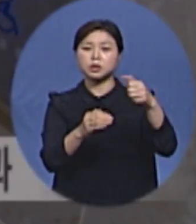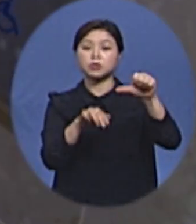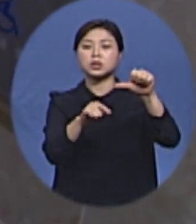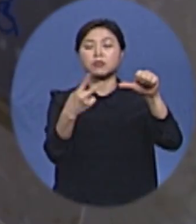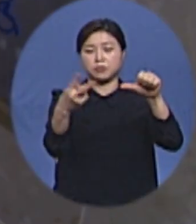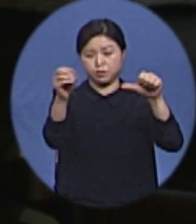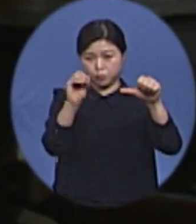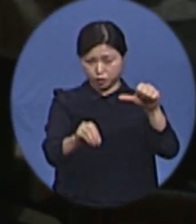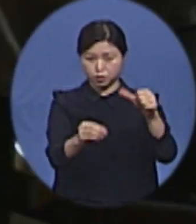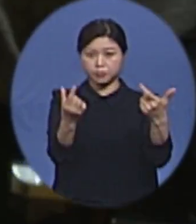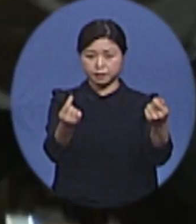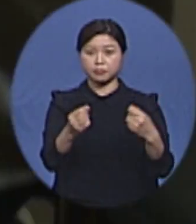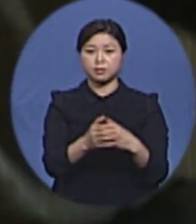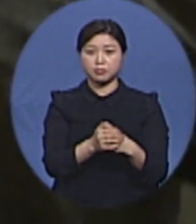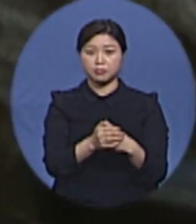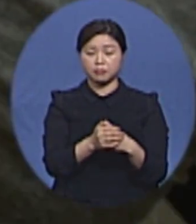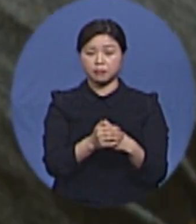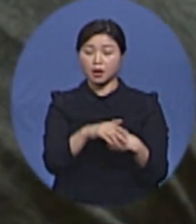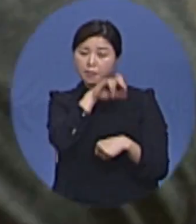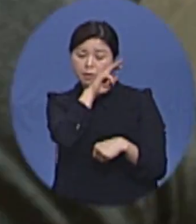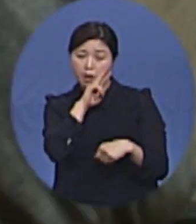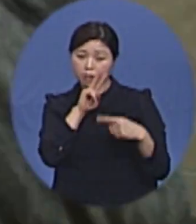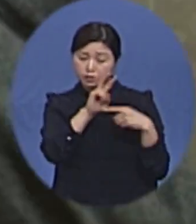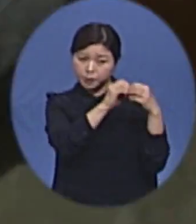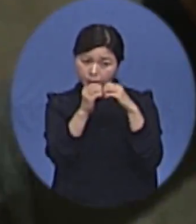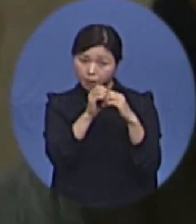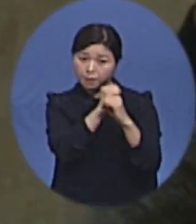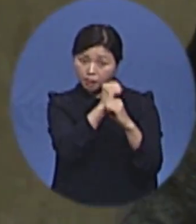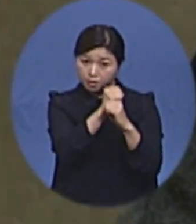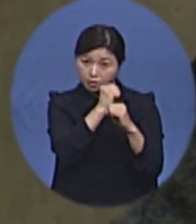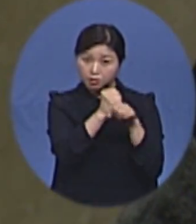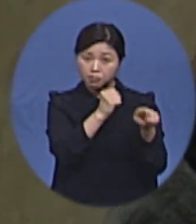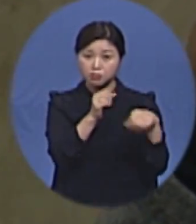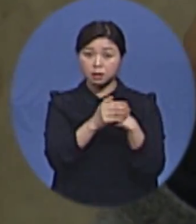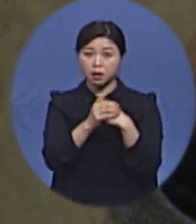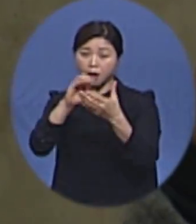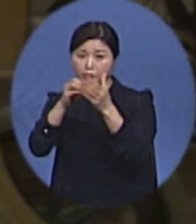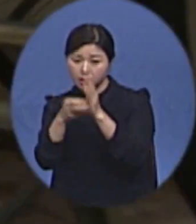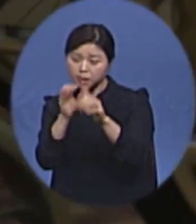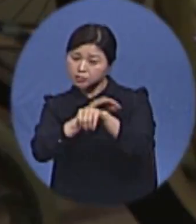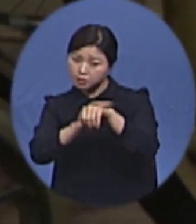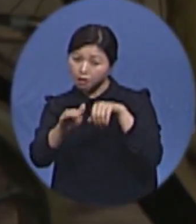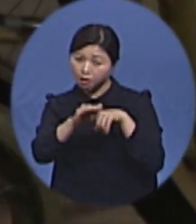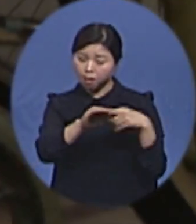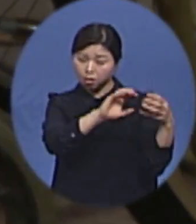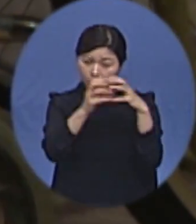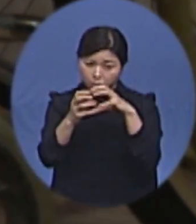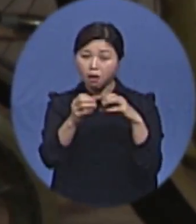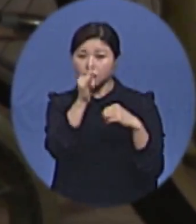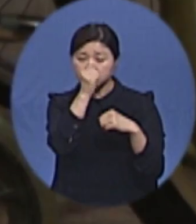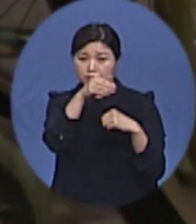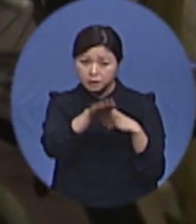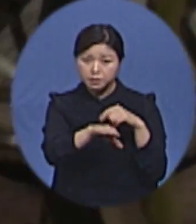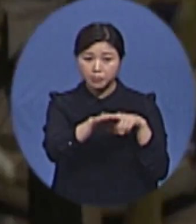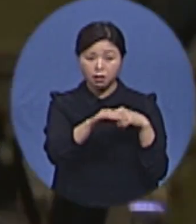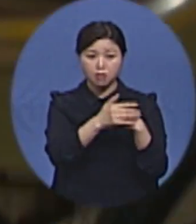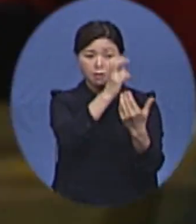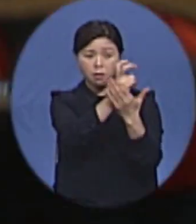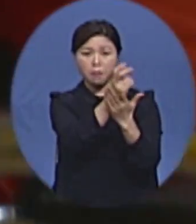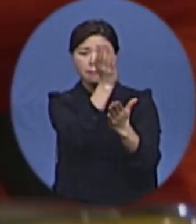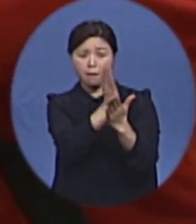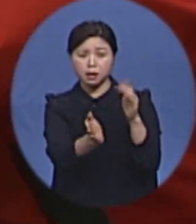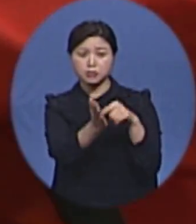불과합니다. 편의시설 설치율에 비해 적정 설치율이 낮은 것은 설치는 되어 있으나 규정에 맞지